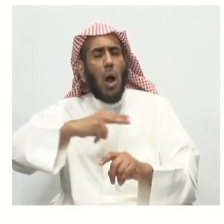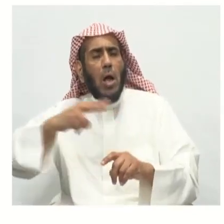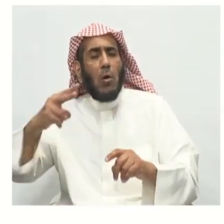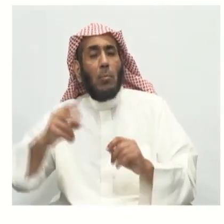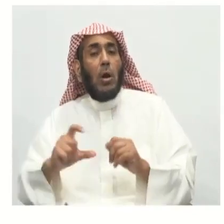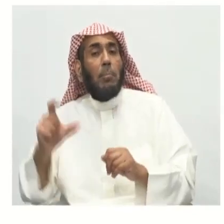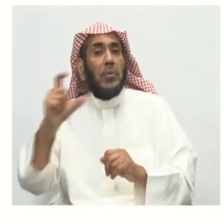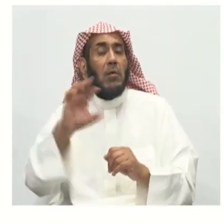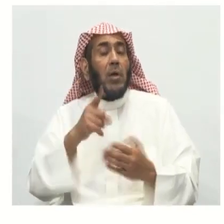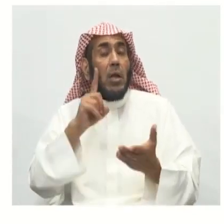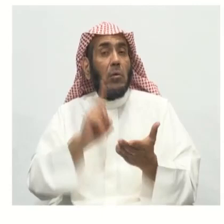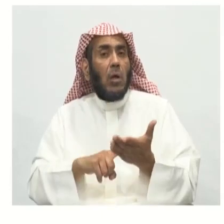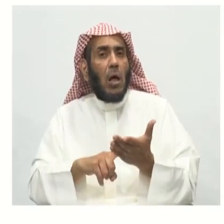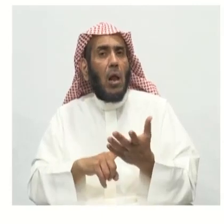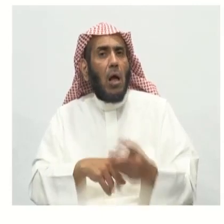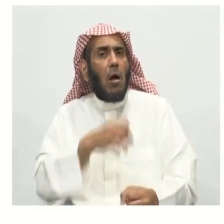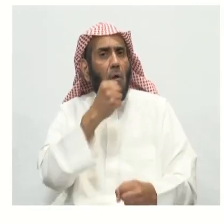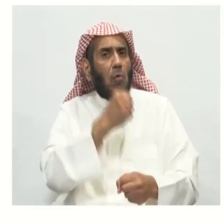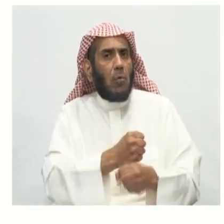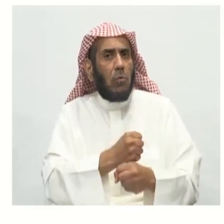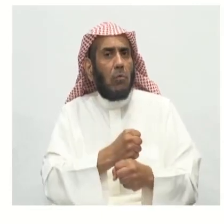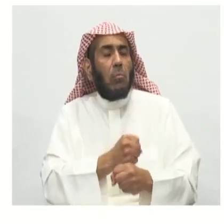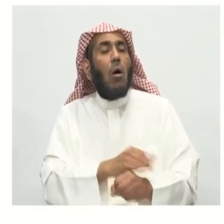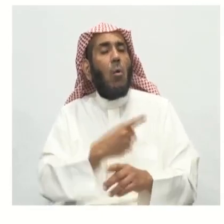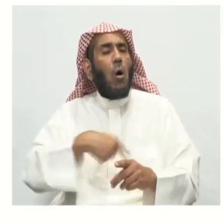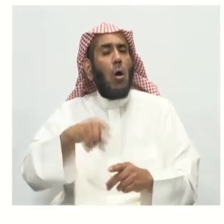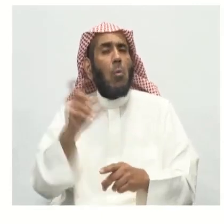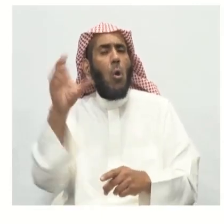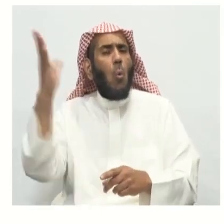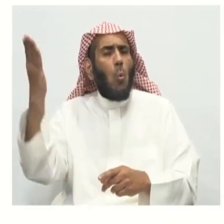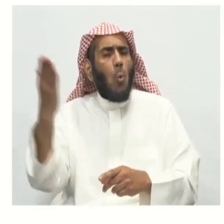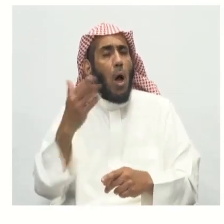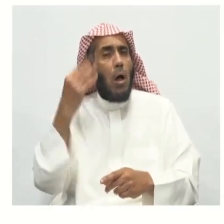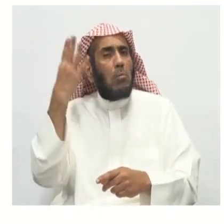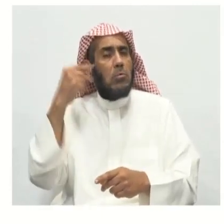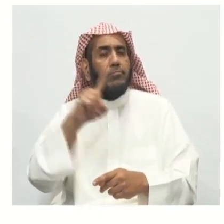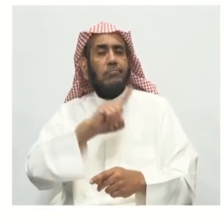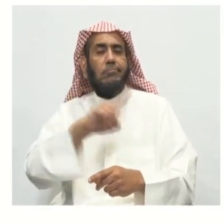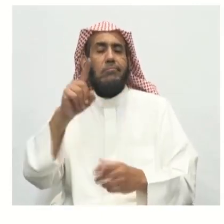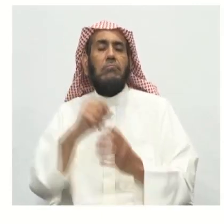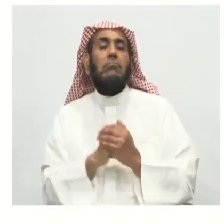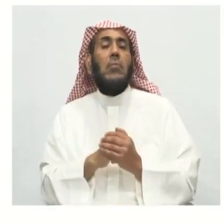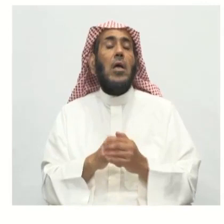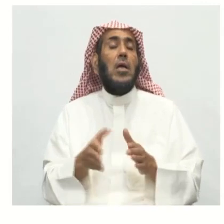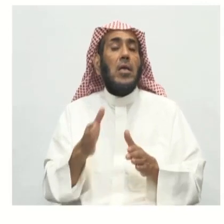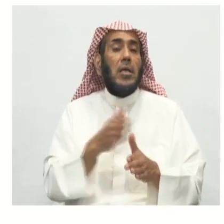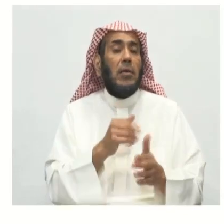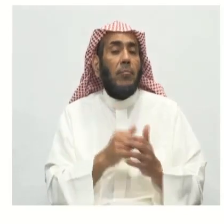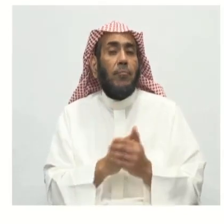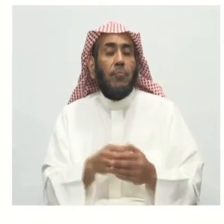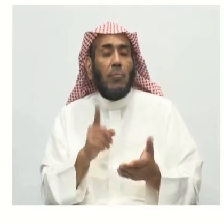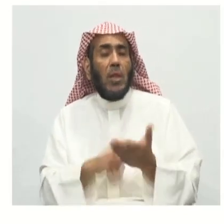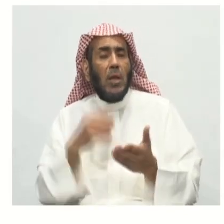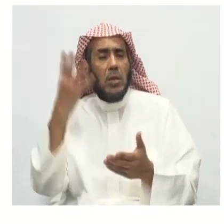بالدين فان الله سبحانه وتعالى عاصم الانبياء عن النسيان كذلك ان